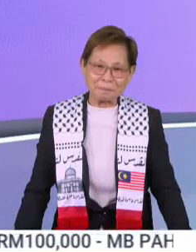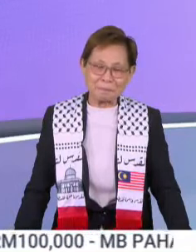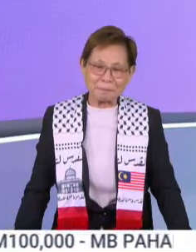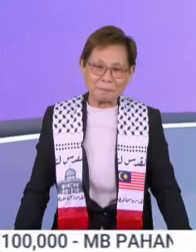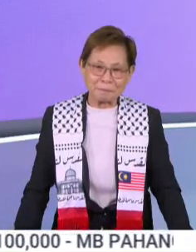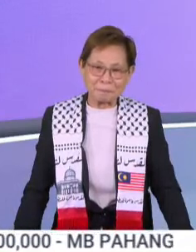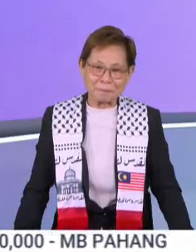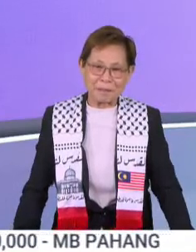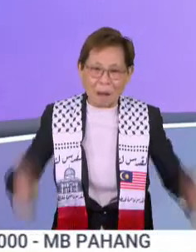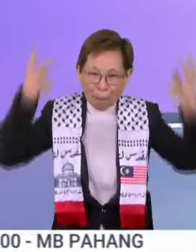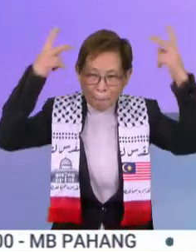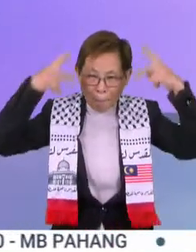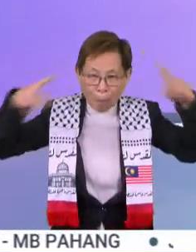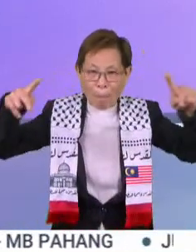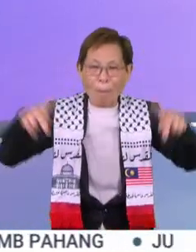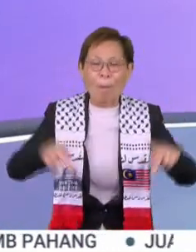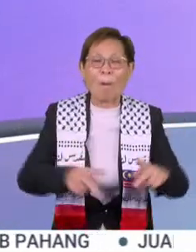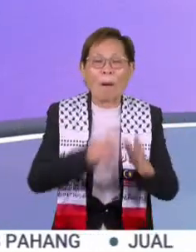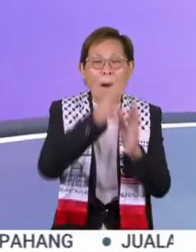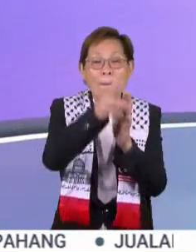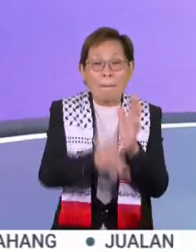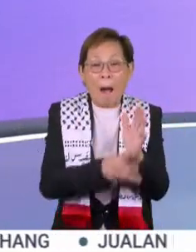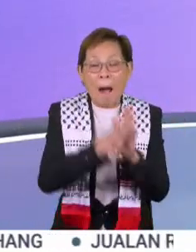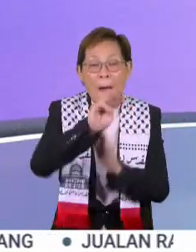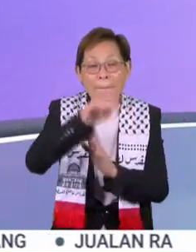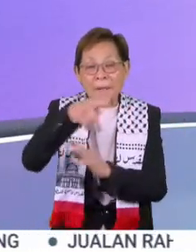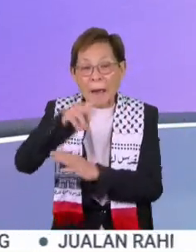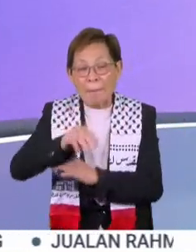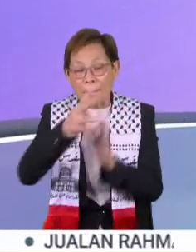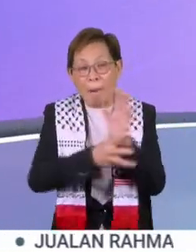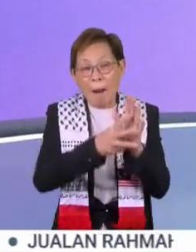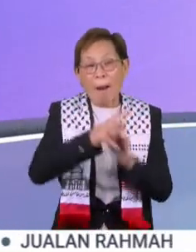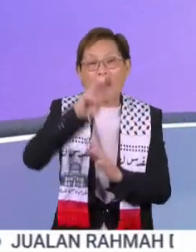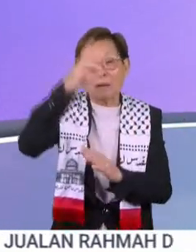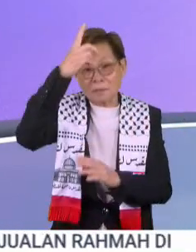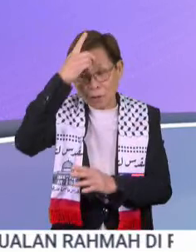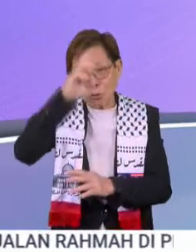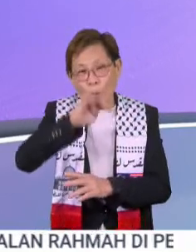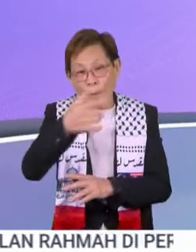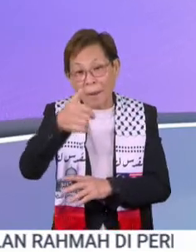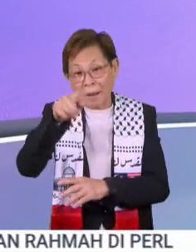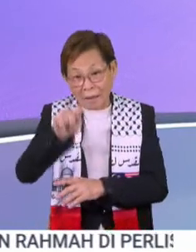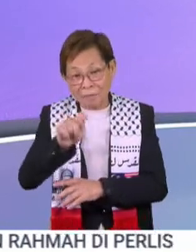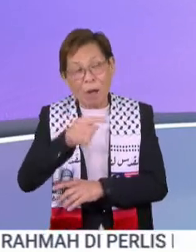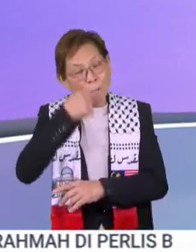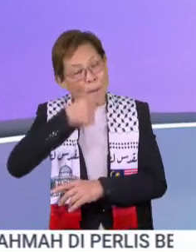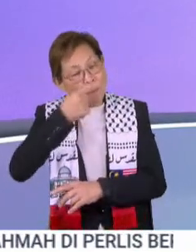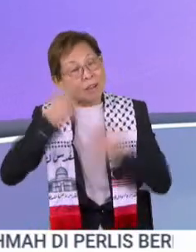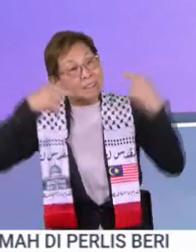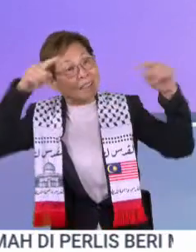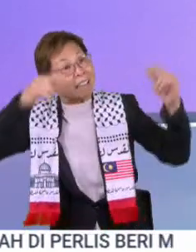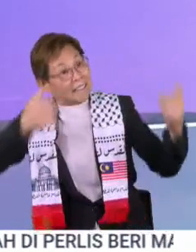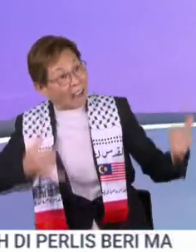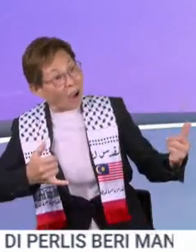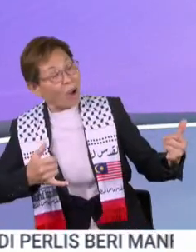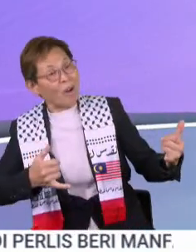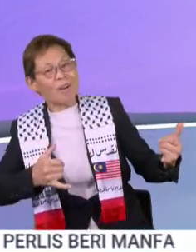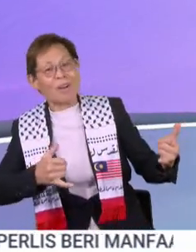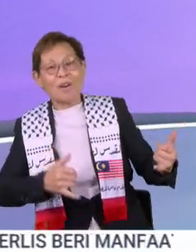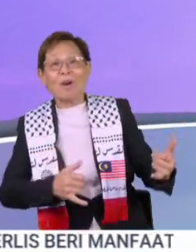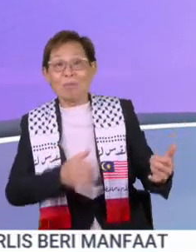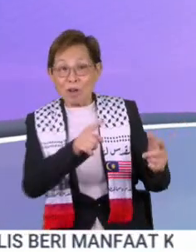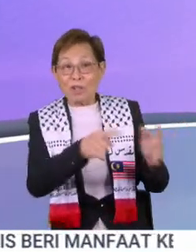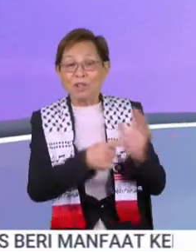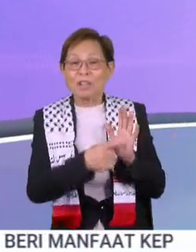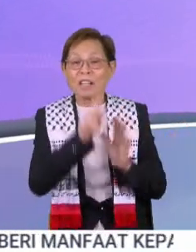Dalam hari itu, Presiden Majlis Paralimpik Malaysia MPM Datuk Seri Megadi Shariman Shaharudin menyifatkan kejayaan kali ini boleh dijadikan